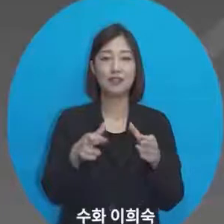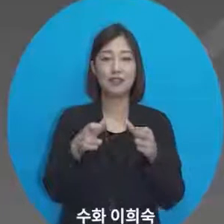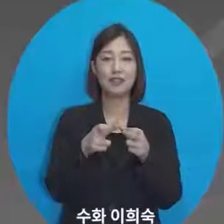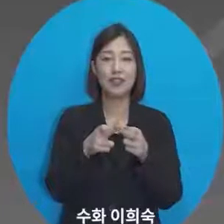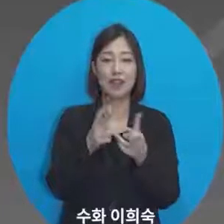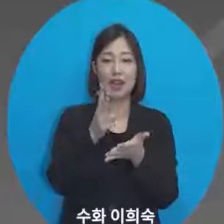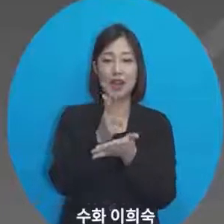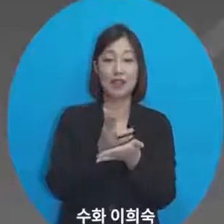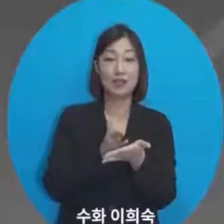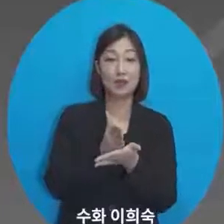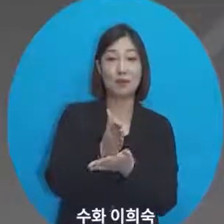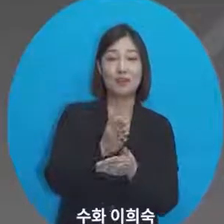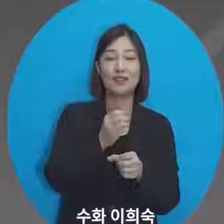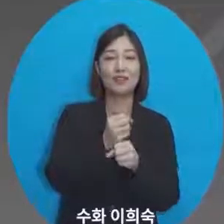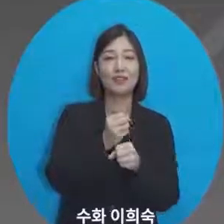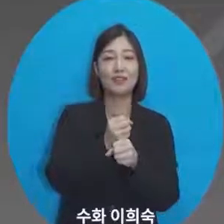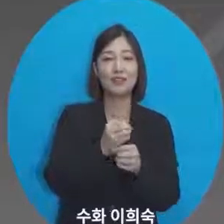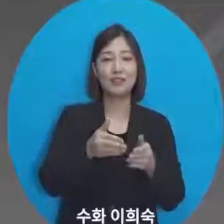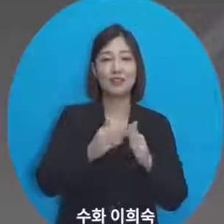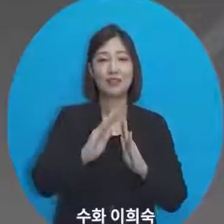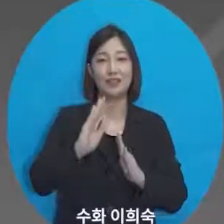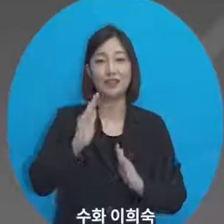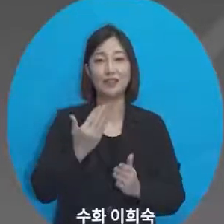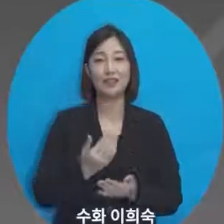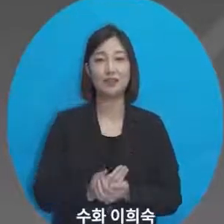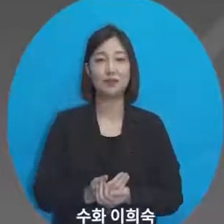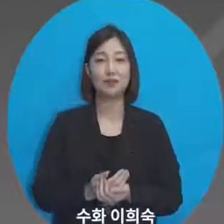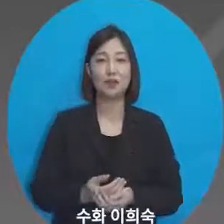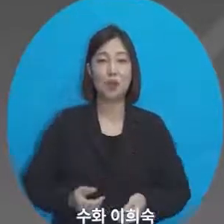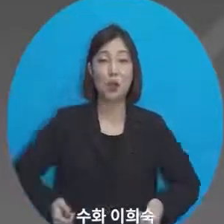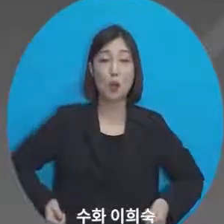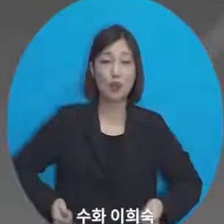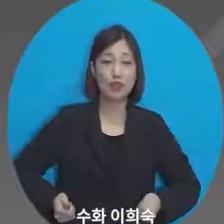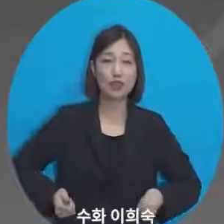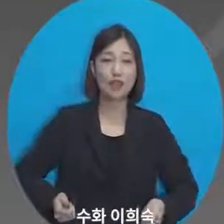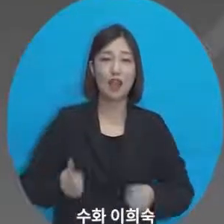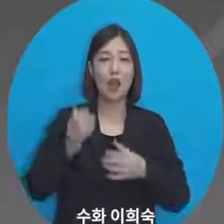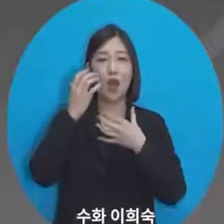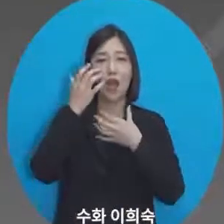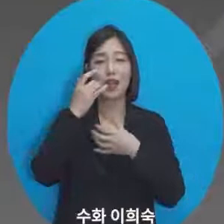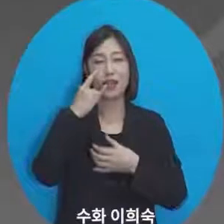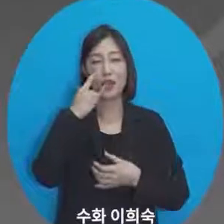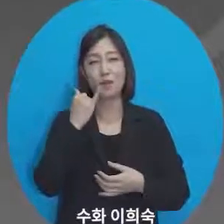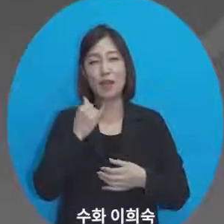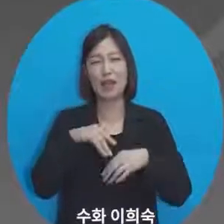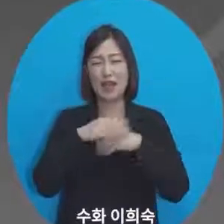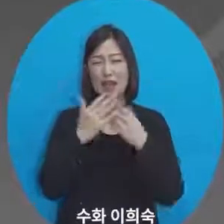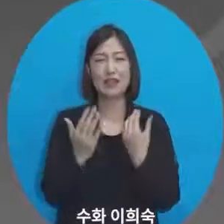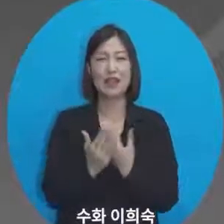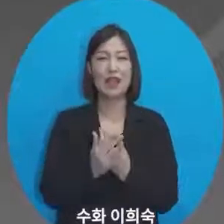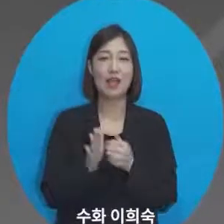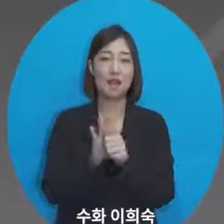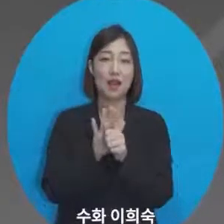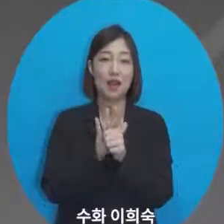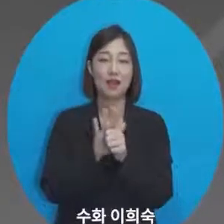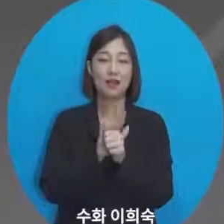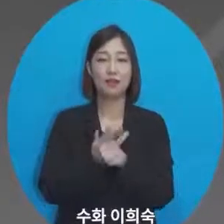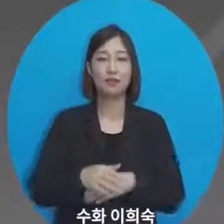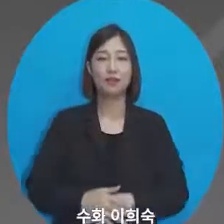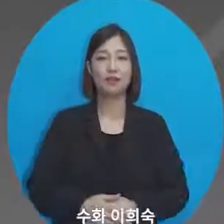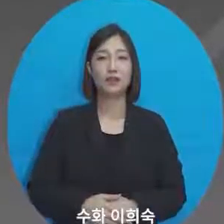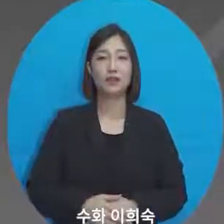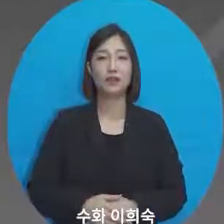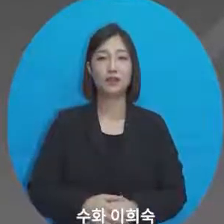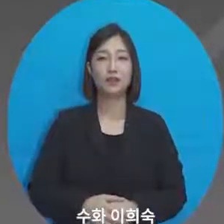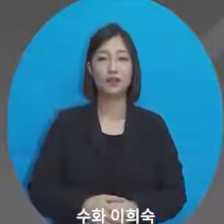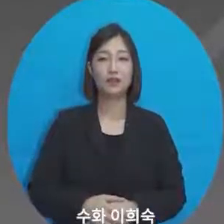통로를 설치를 해서 휠체어나 유모차 등등의 이용을 고려하고 있습니다. 그리고